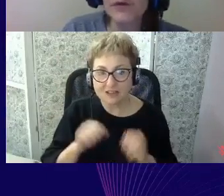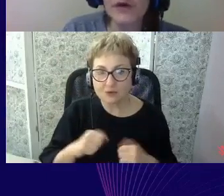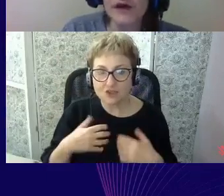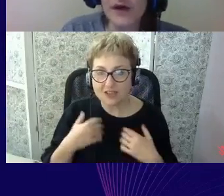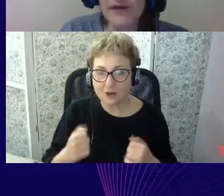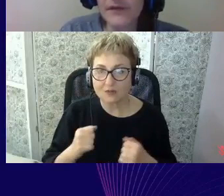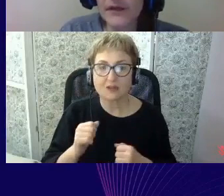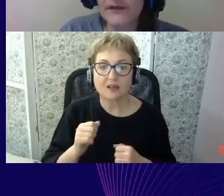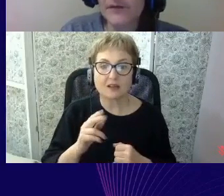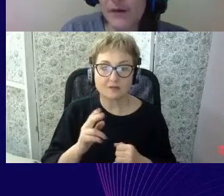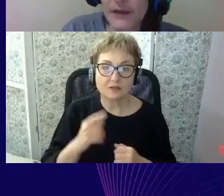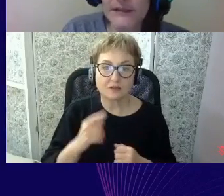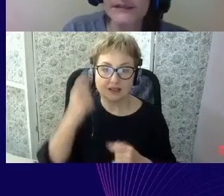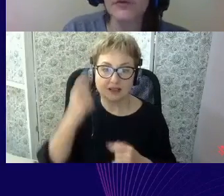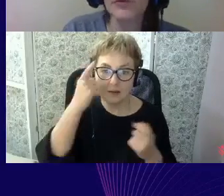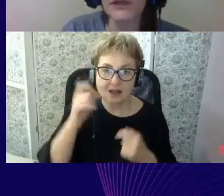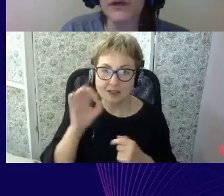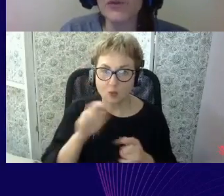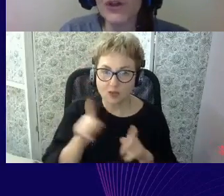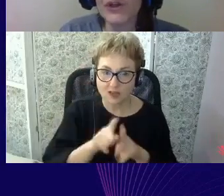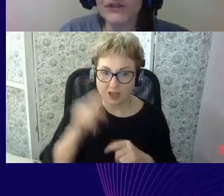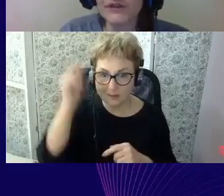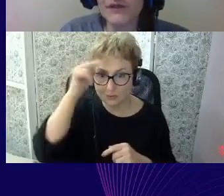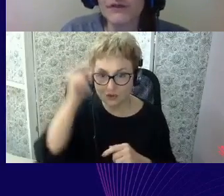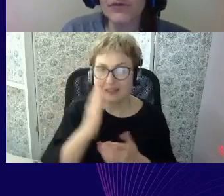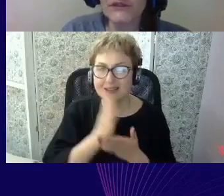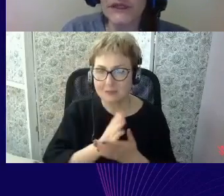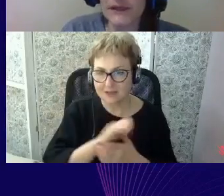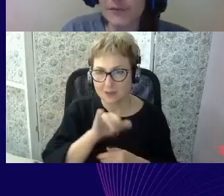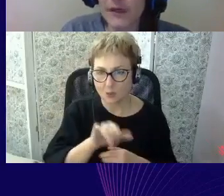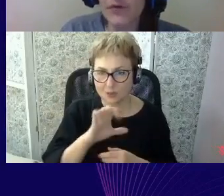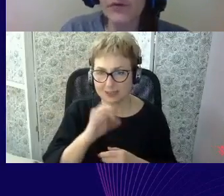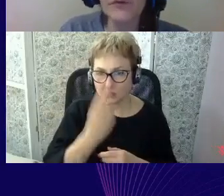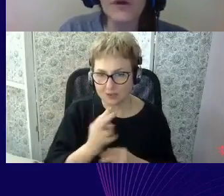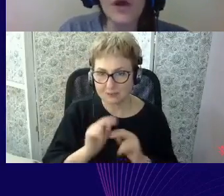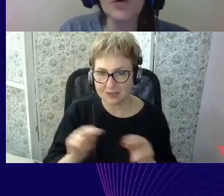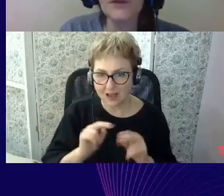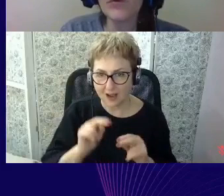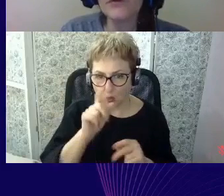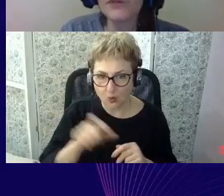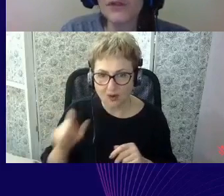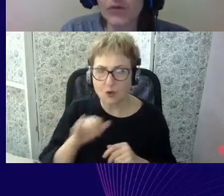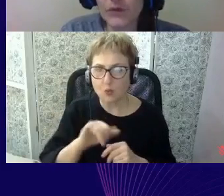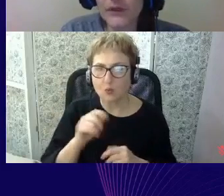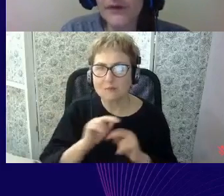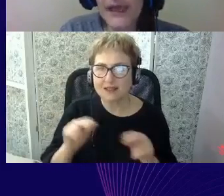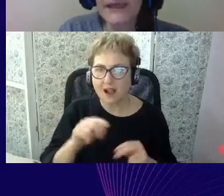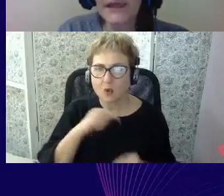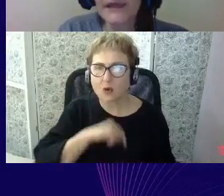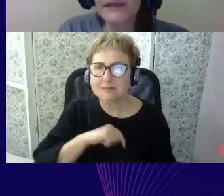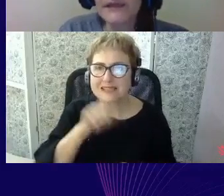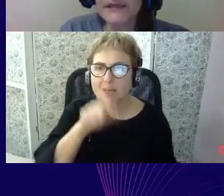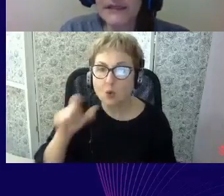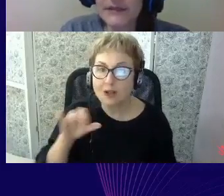возможностями здоровья, как правило, информация о таких обучающихся имеется у социальных педагогов, у педагогов-психологов,